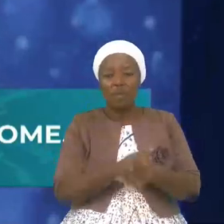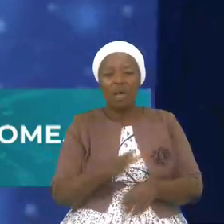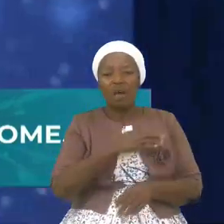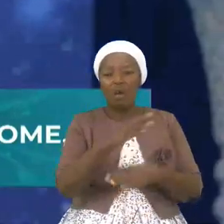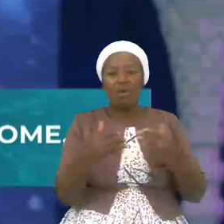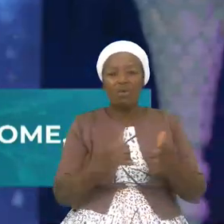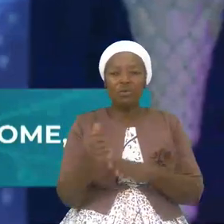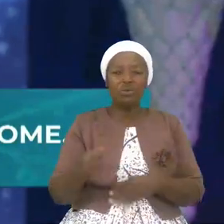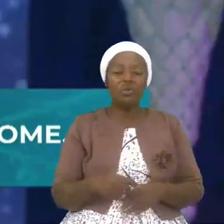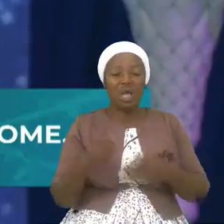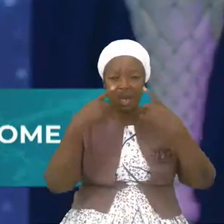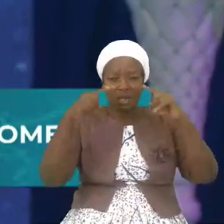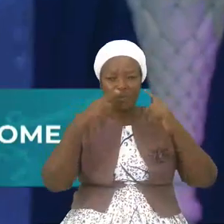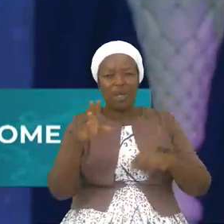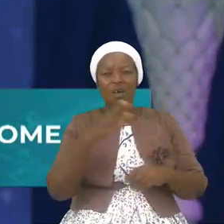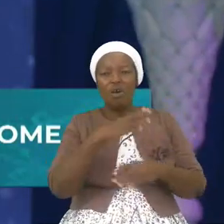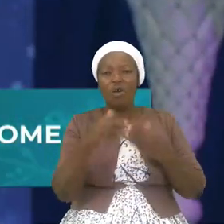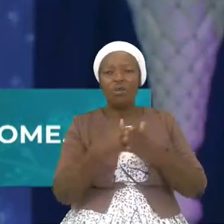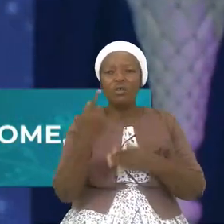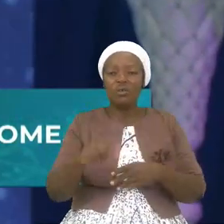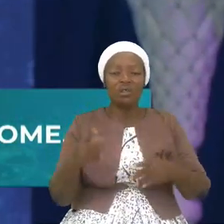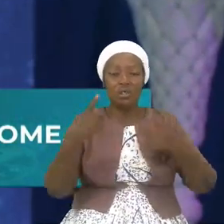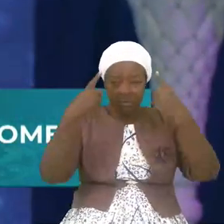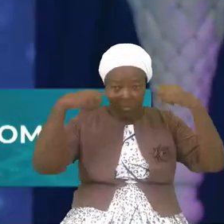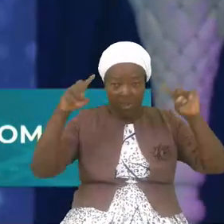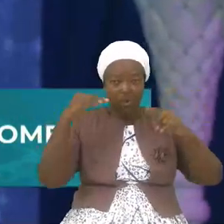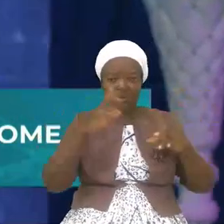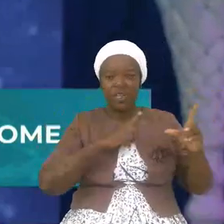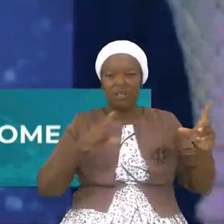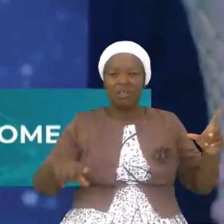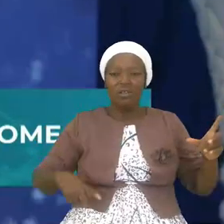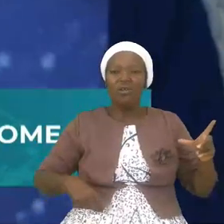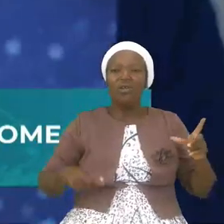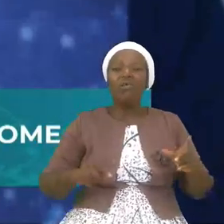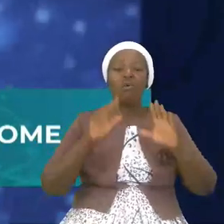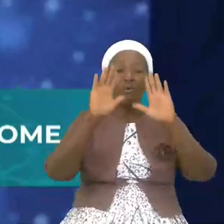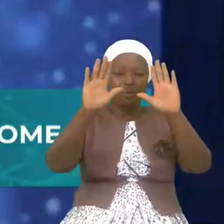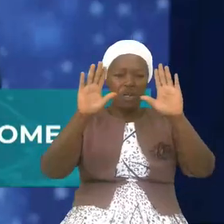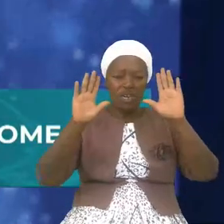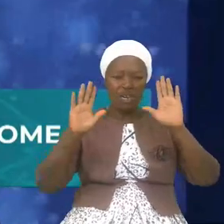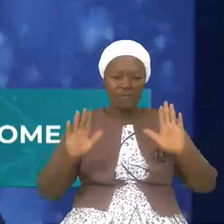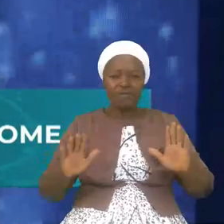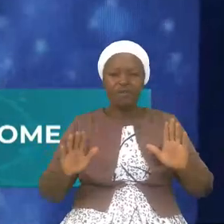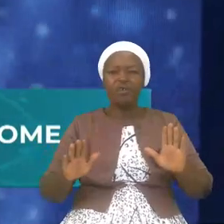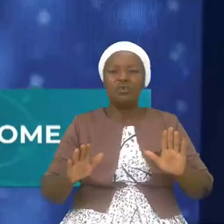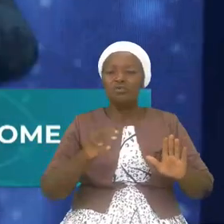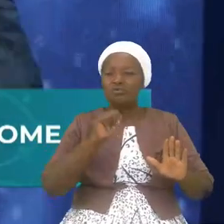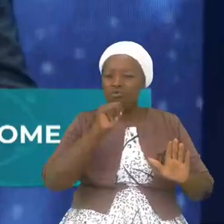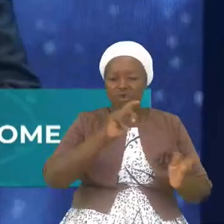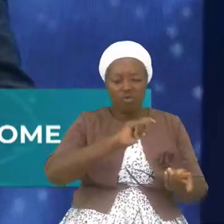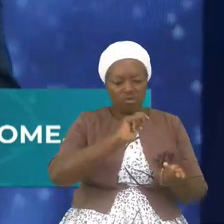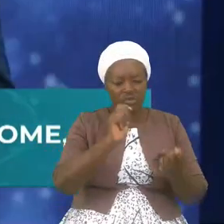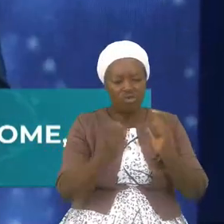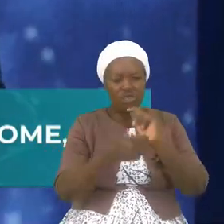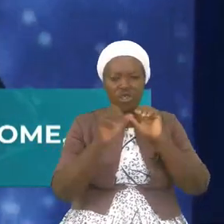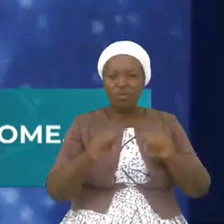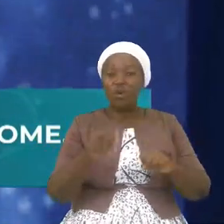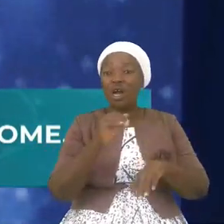et ces pro-déclarations, et ces déclarations de Dieu sont impressionnantes,